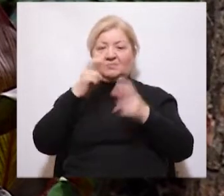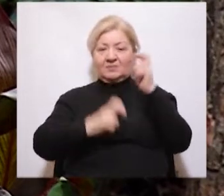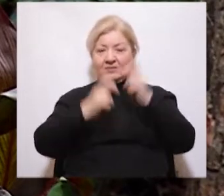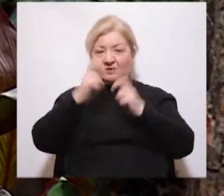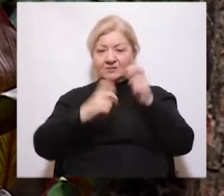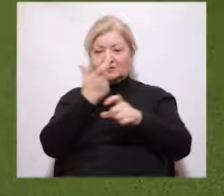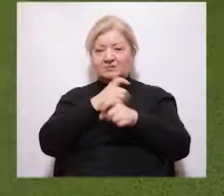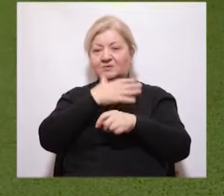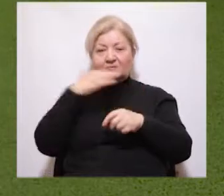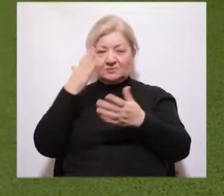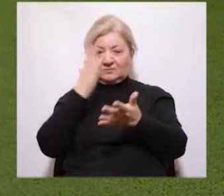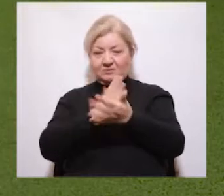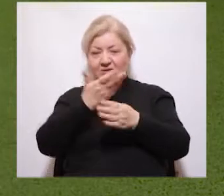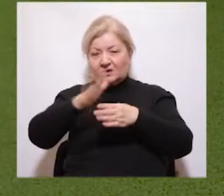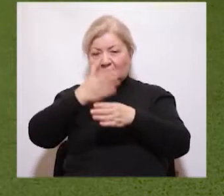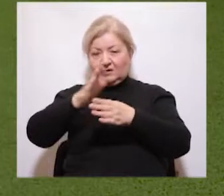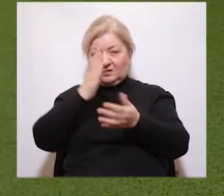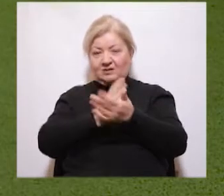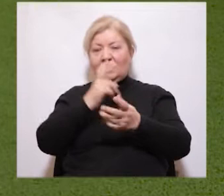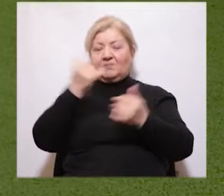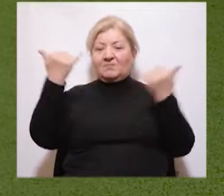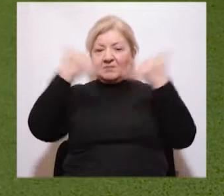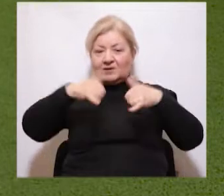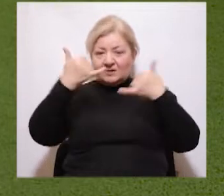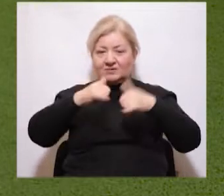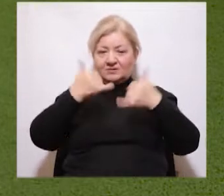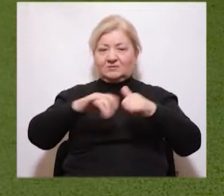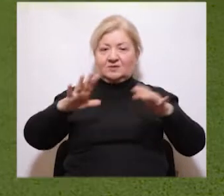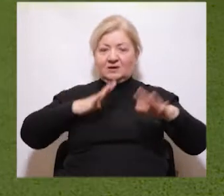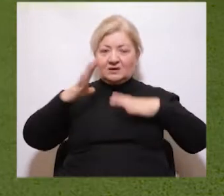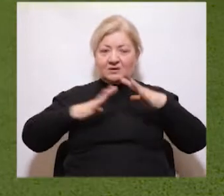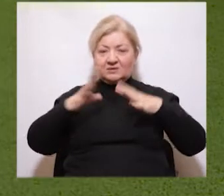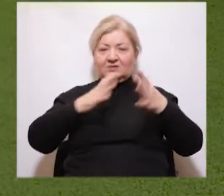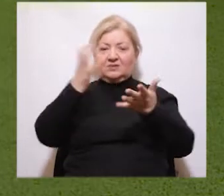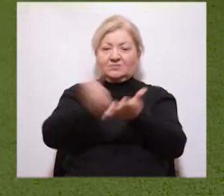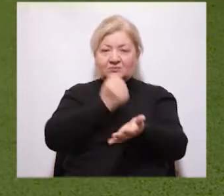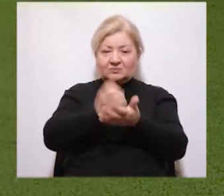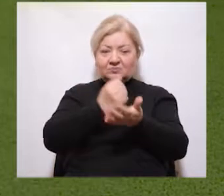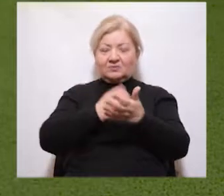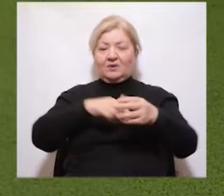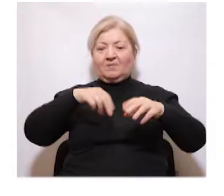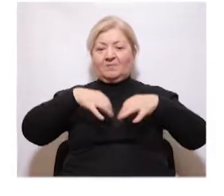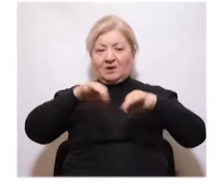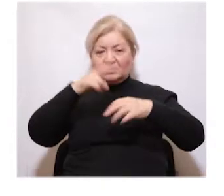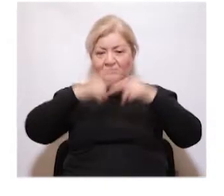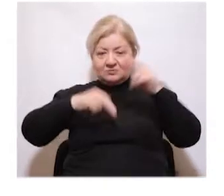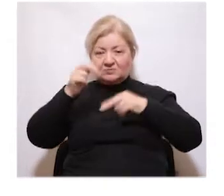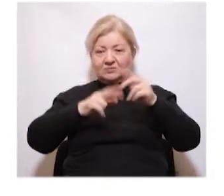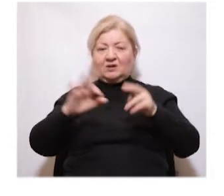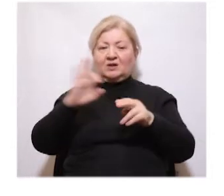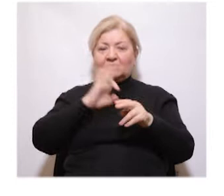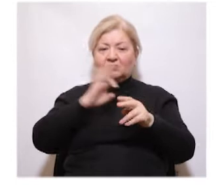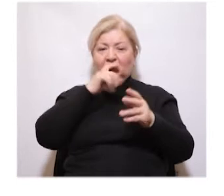მაგალითად, მრეწველობაში საკმაოდ ბევრი დარგი გამოიყოფა, ეს არის მეტალურგია, ენერგეტიკა, სამთომოპოვებითი,